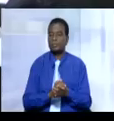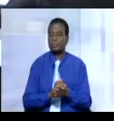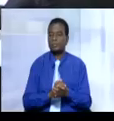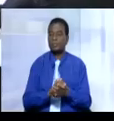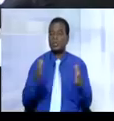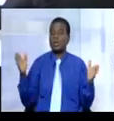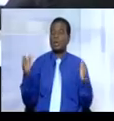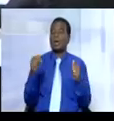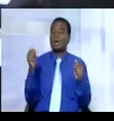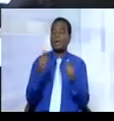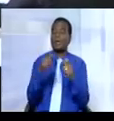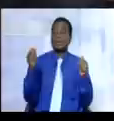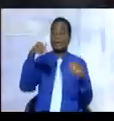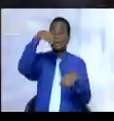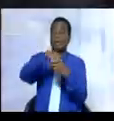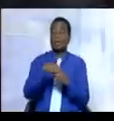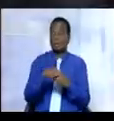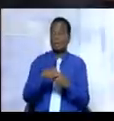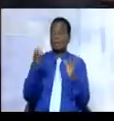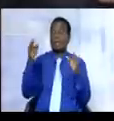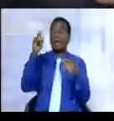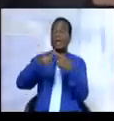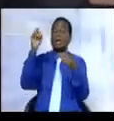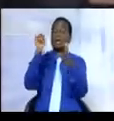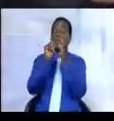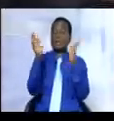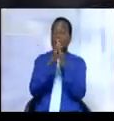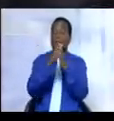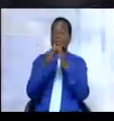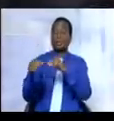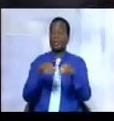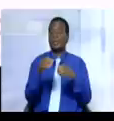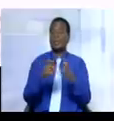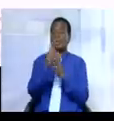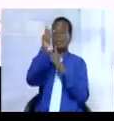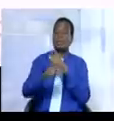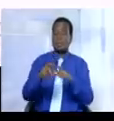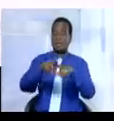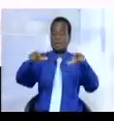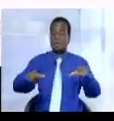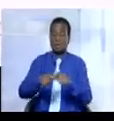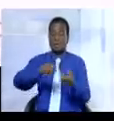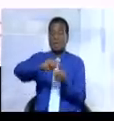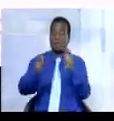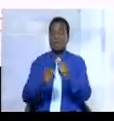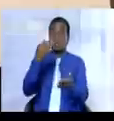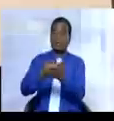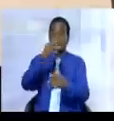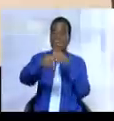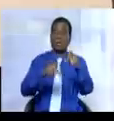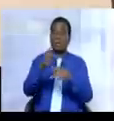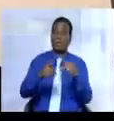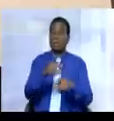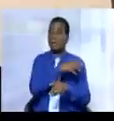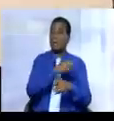ces travaux de réfléchir sur les bons mécanismes pour élaborer une stratégie et un cadre de réforme des finances publiques, une sorte de